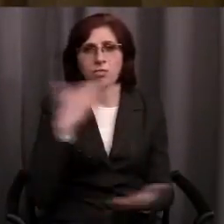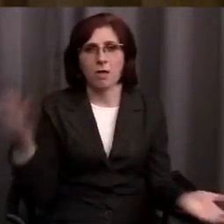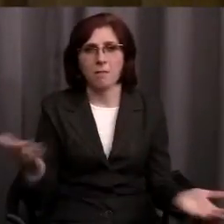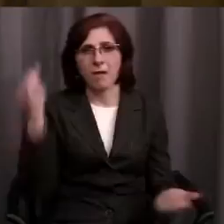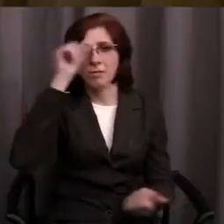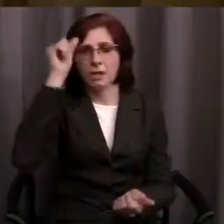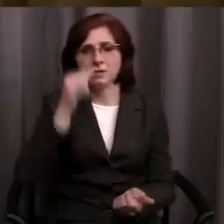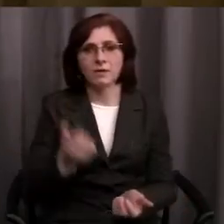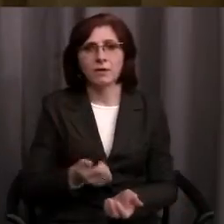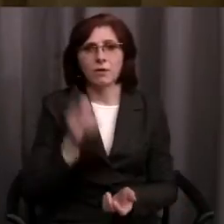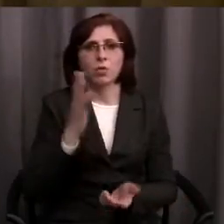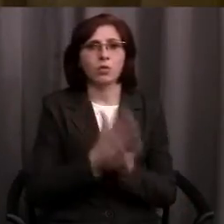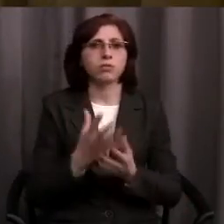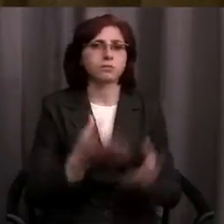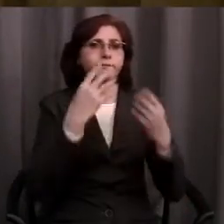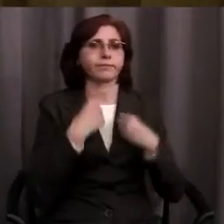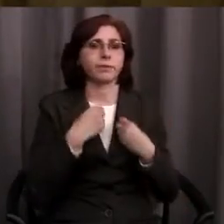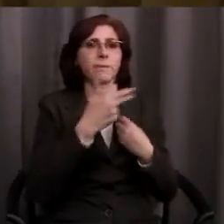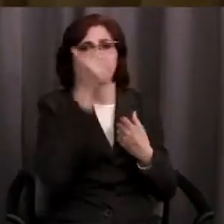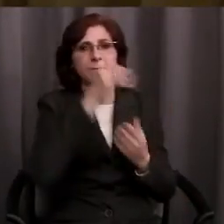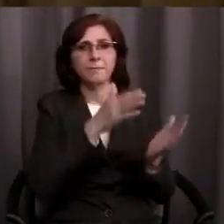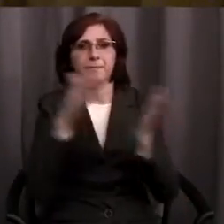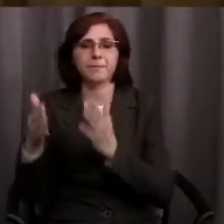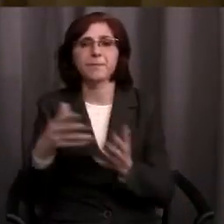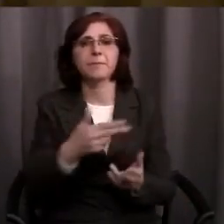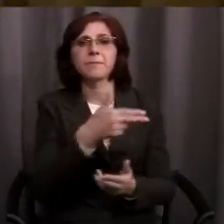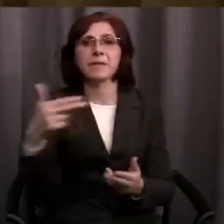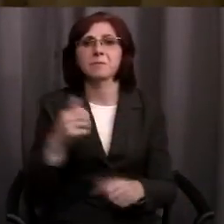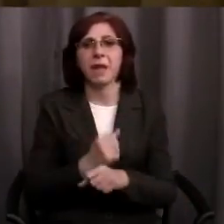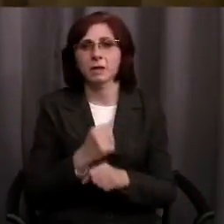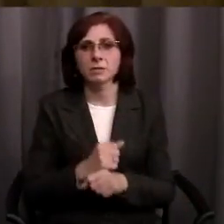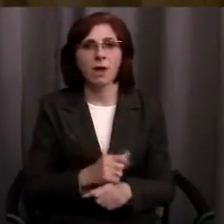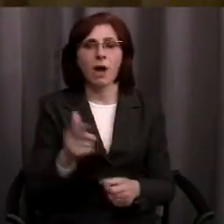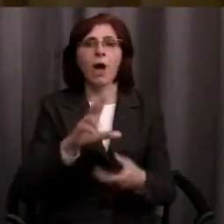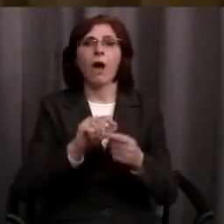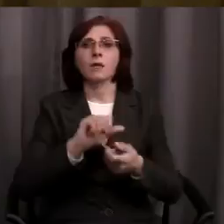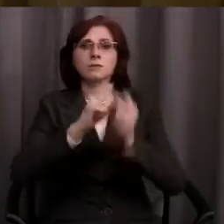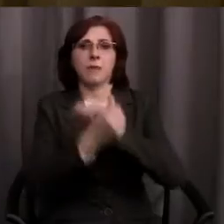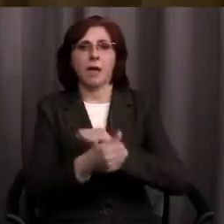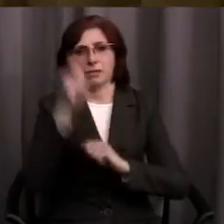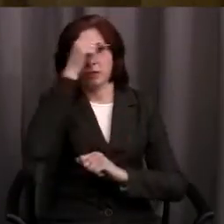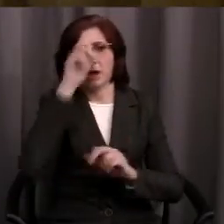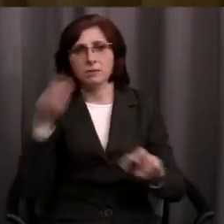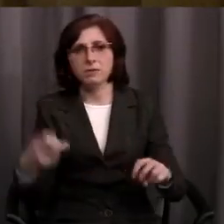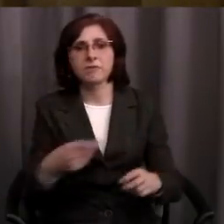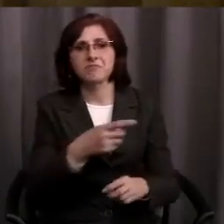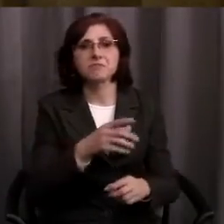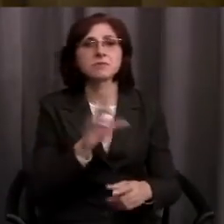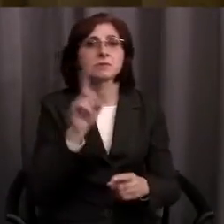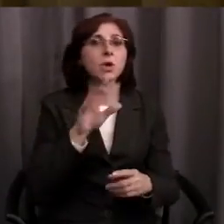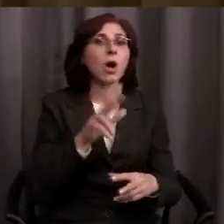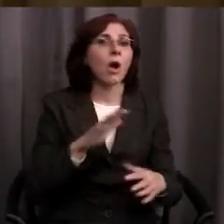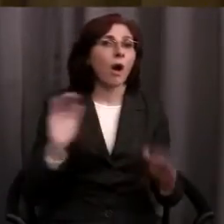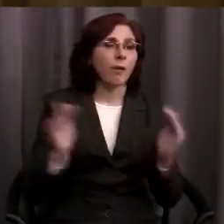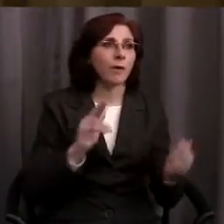nazwy. Przejęło to Ministerstwo Pracy, ale zmieniło nazwę z opieki